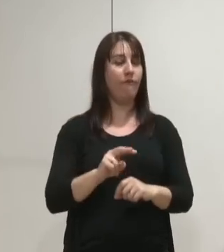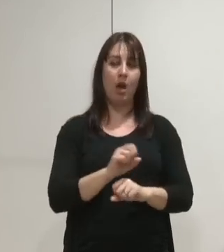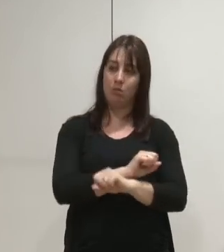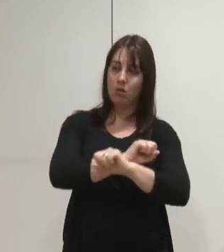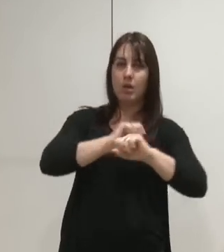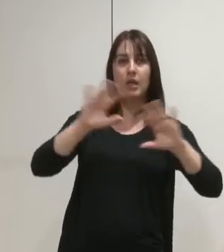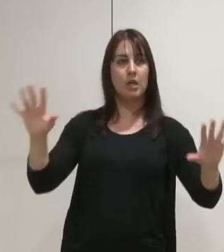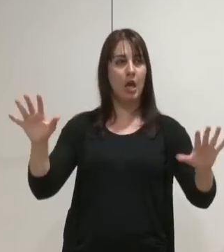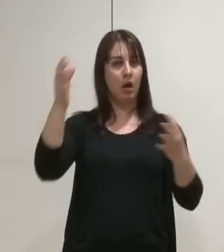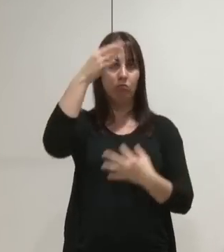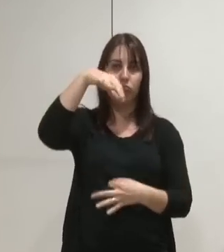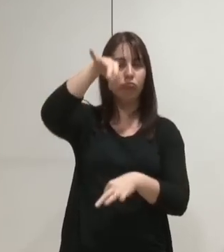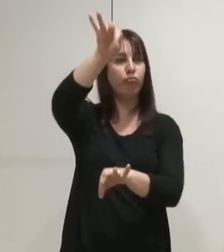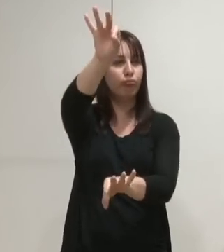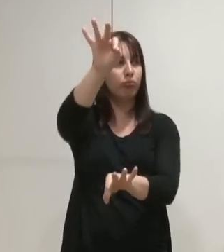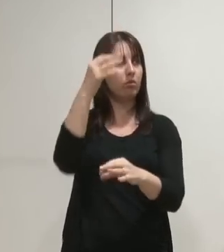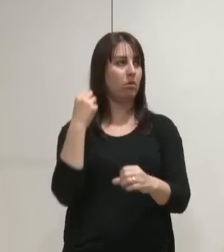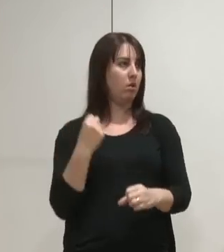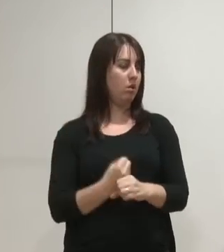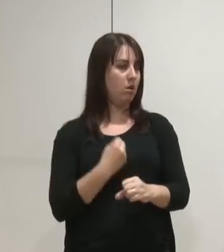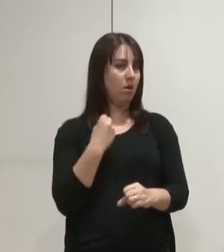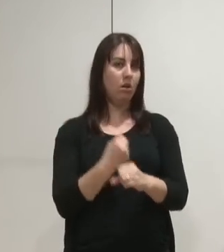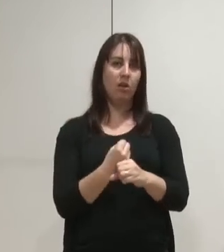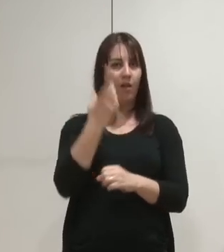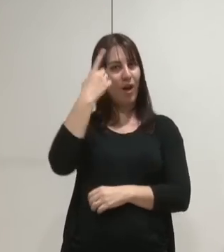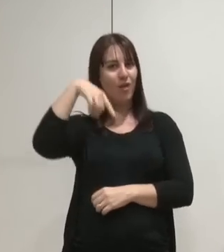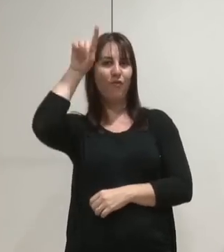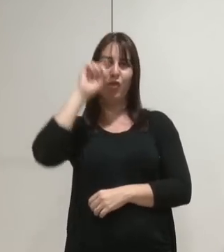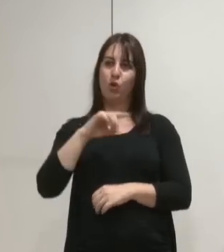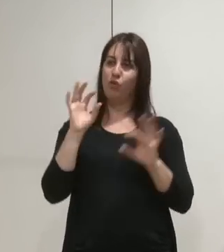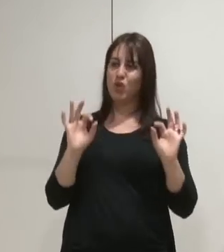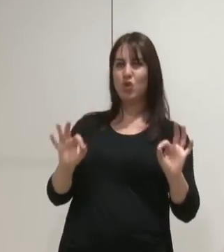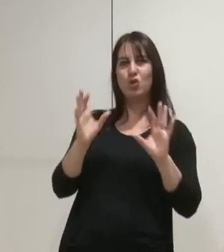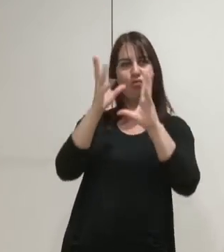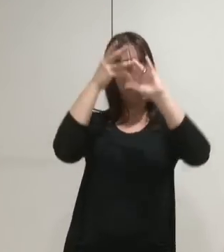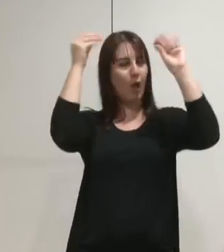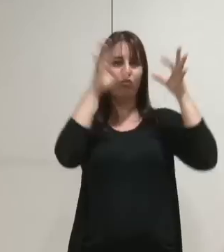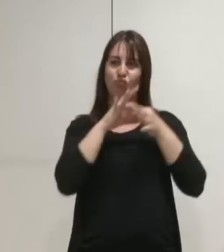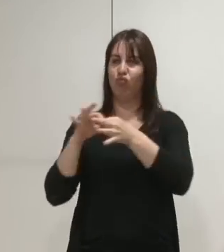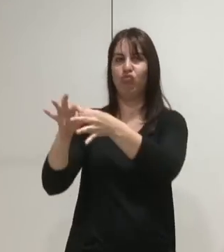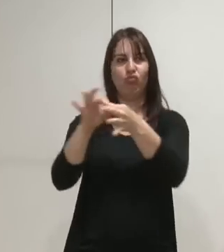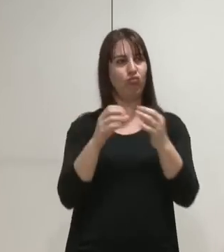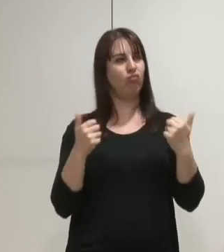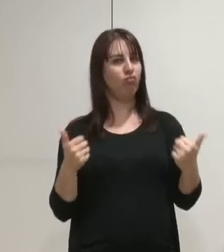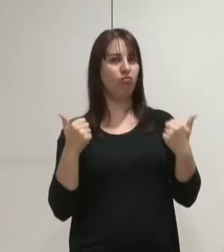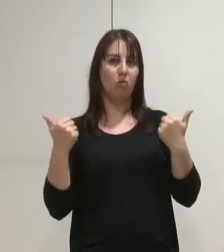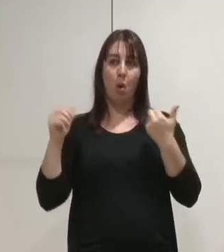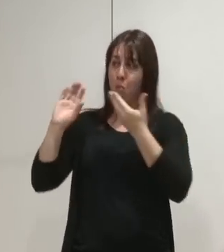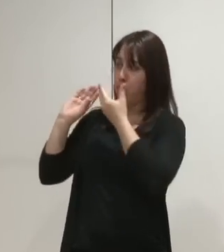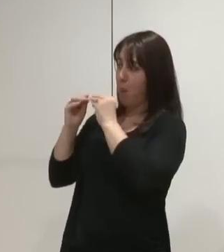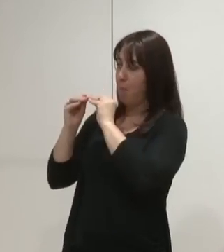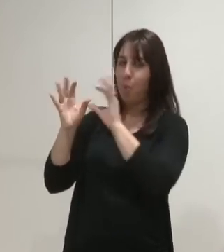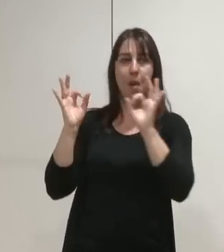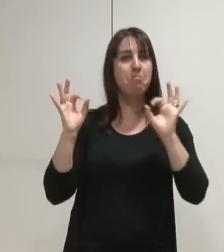un travail dans un bon état d'esprit et qui s'est déroulé sans accrot